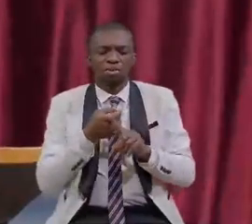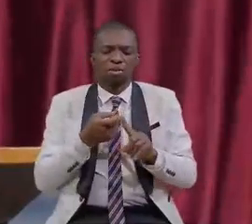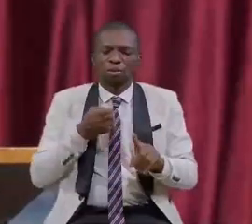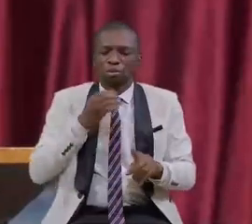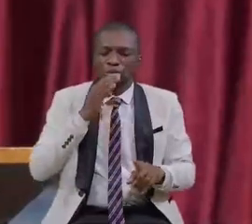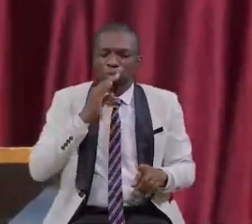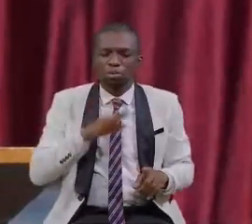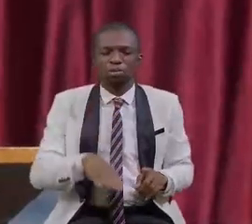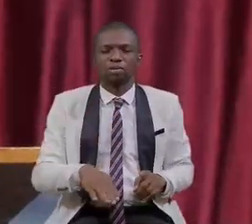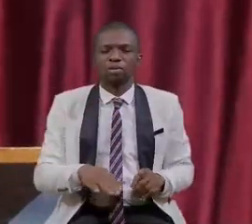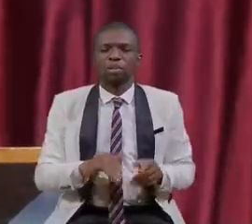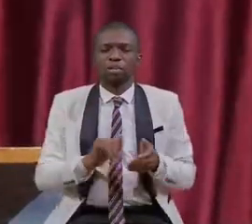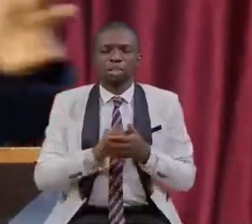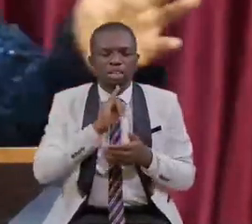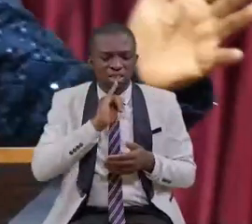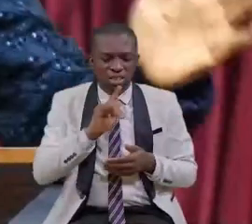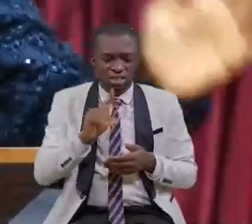C'est la part qui s'adresse à l'homme.